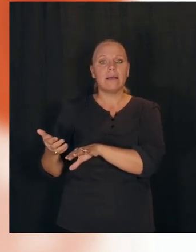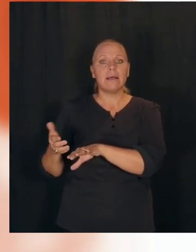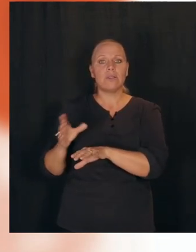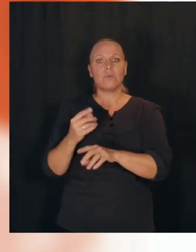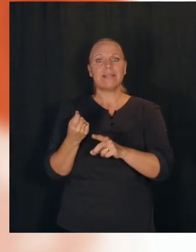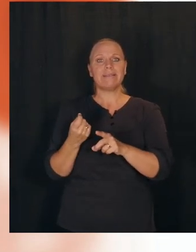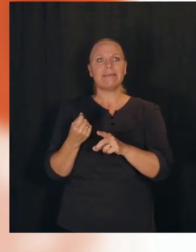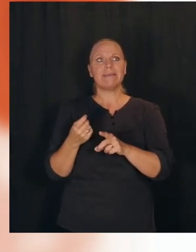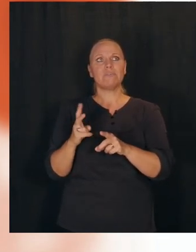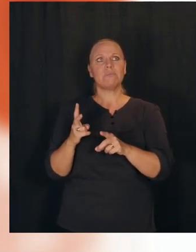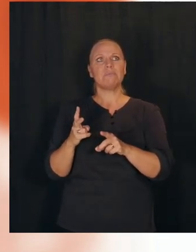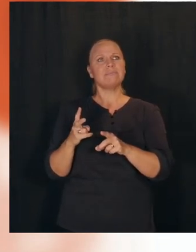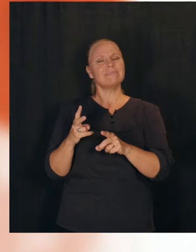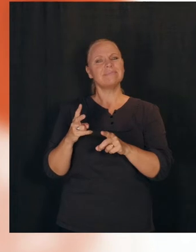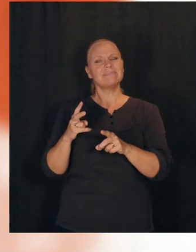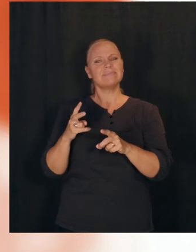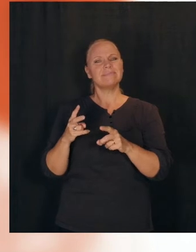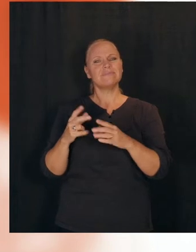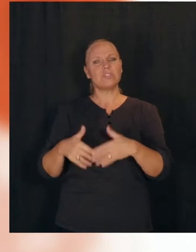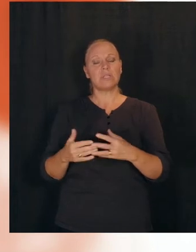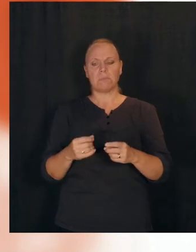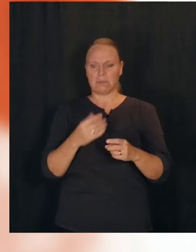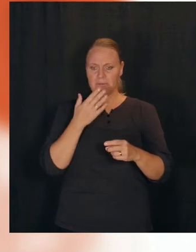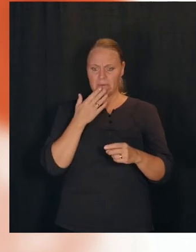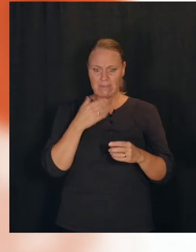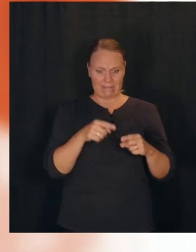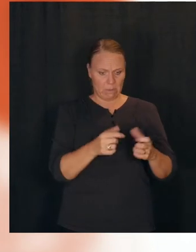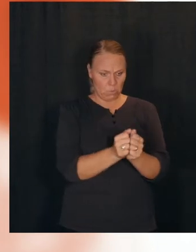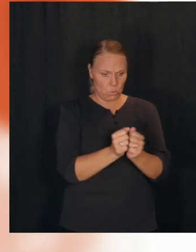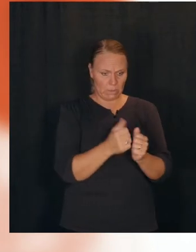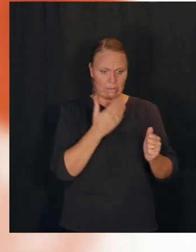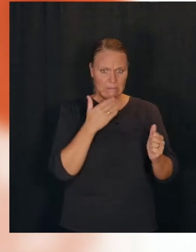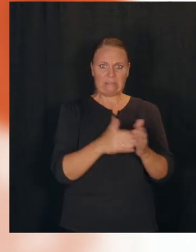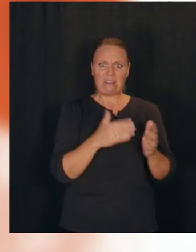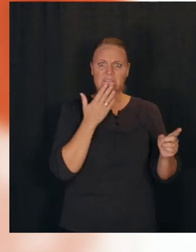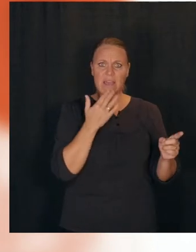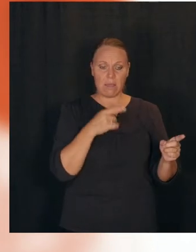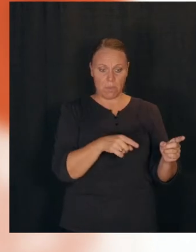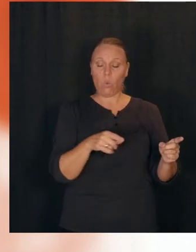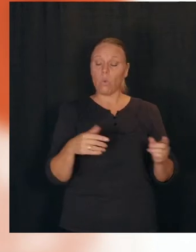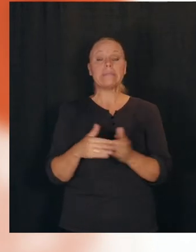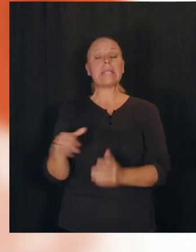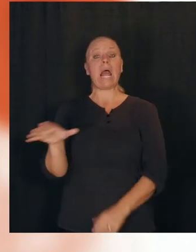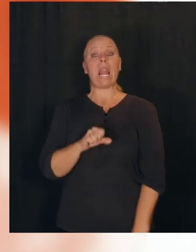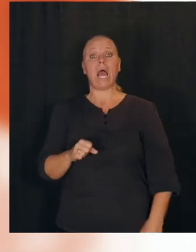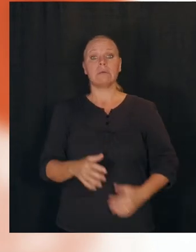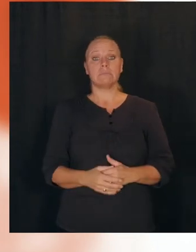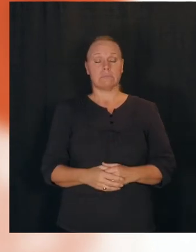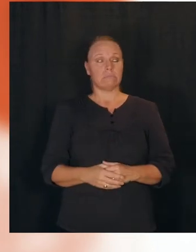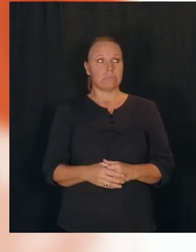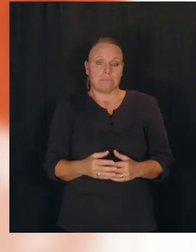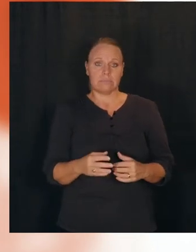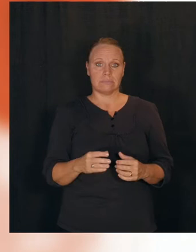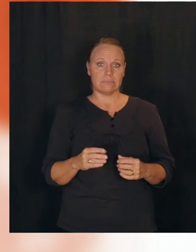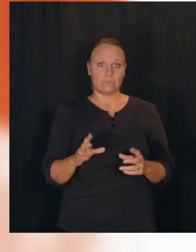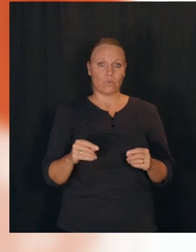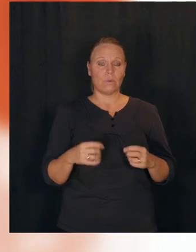bakväg hit. Att vem är det här till för? Ja, det är till för alla. Då har man ju sluppit att säga något om någon.